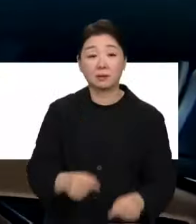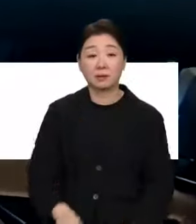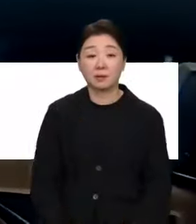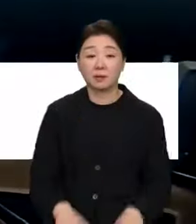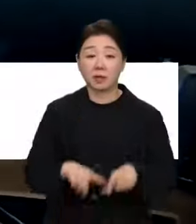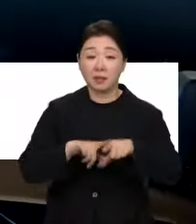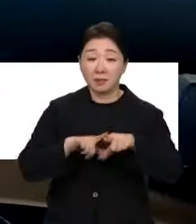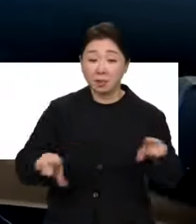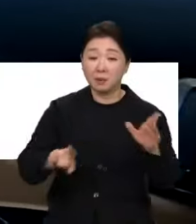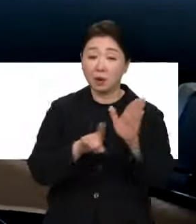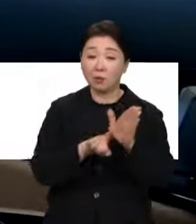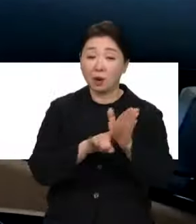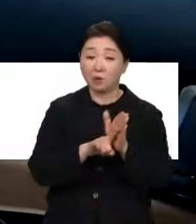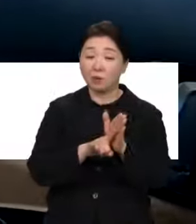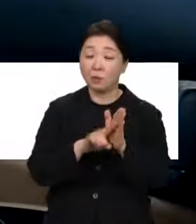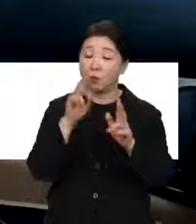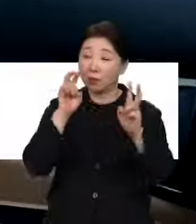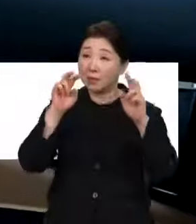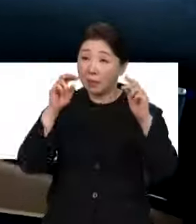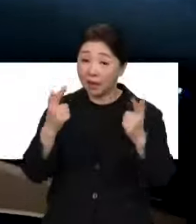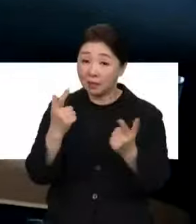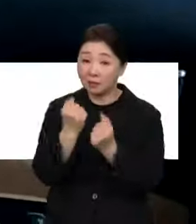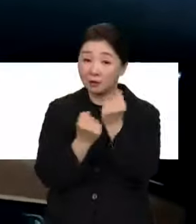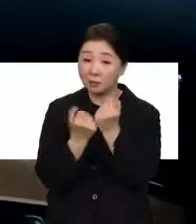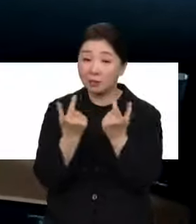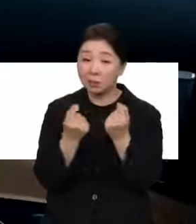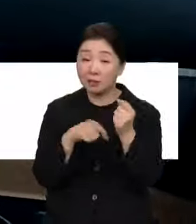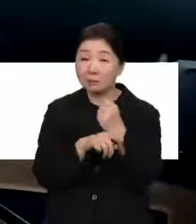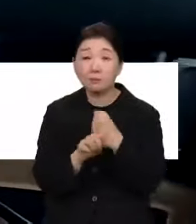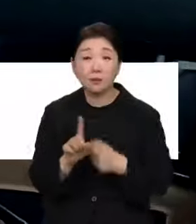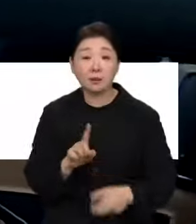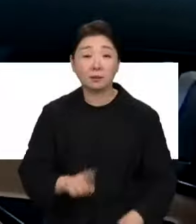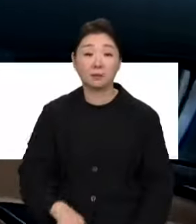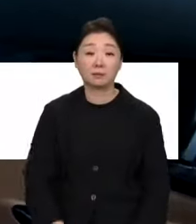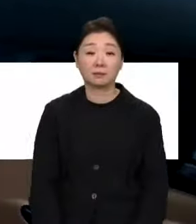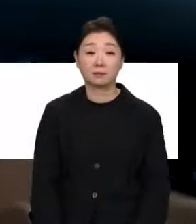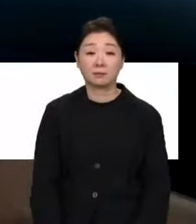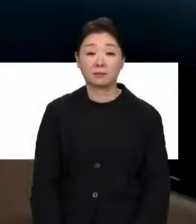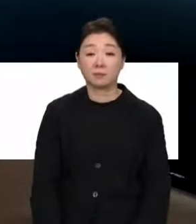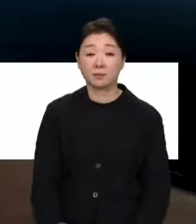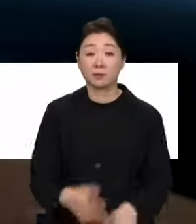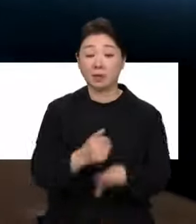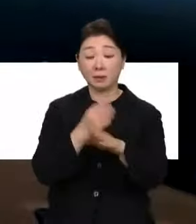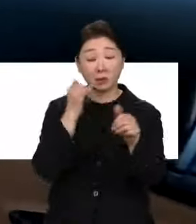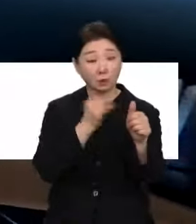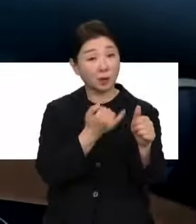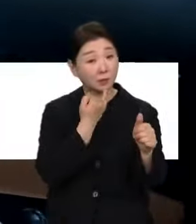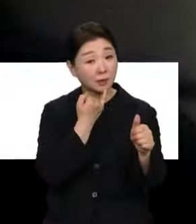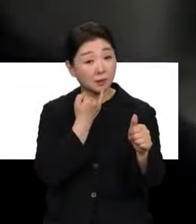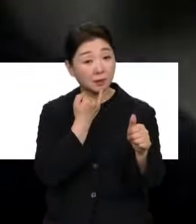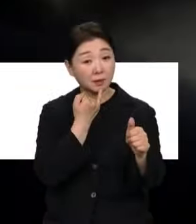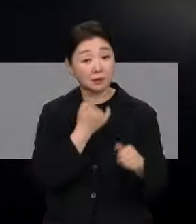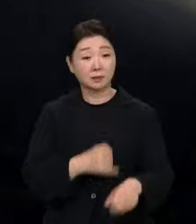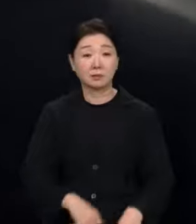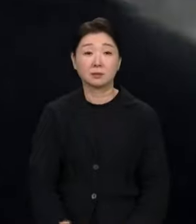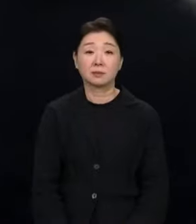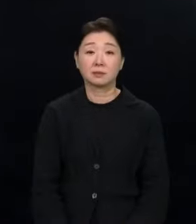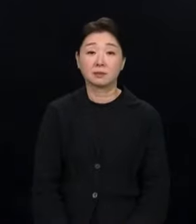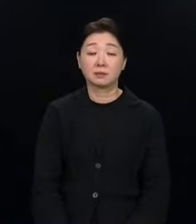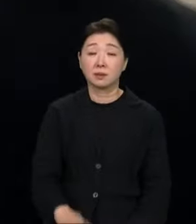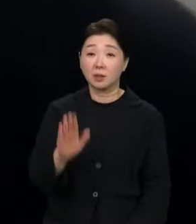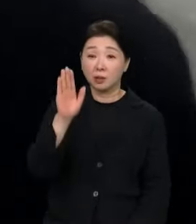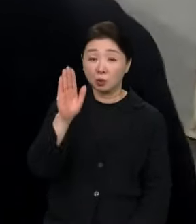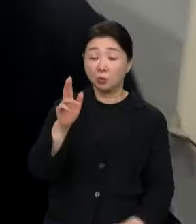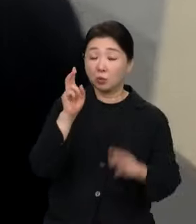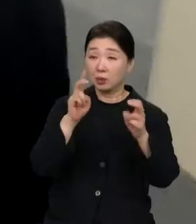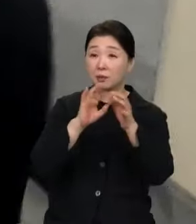일반 광고 업체가 아니라고 설명을 하시던데 그건 무슨 의미인가요? 나중에 전화드려도 될까요? 이후 이